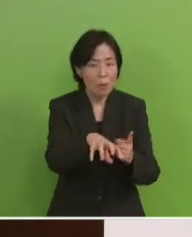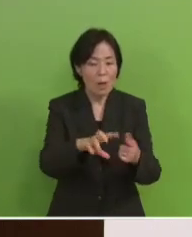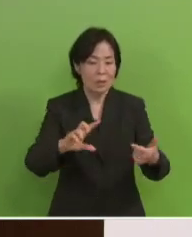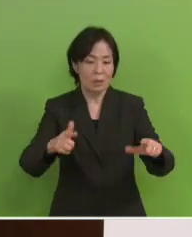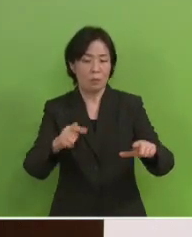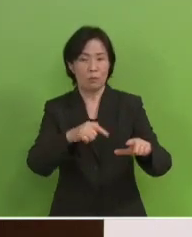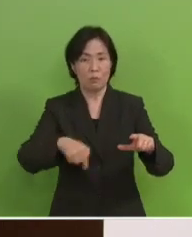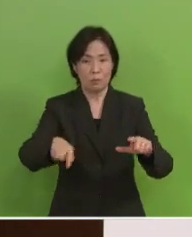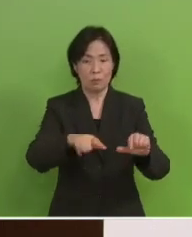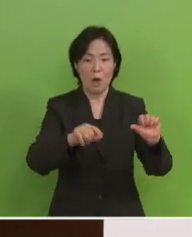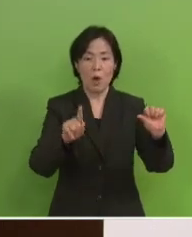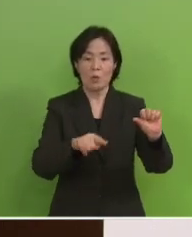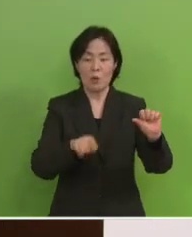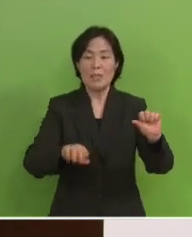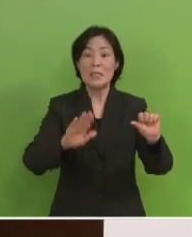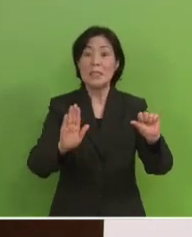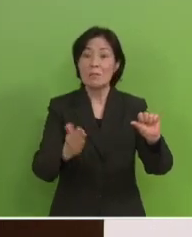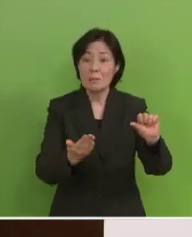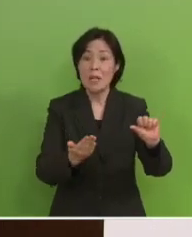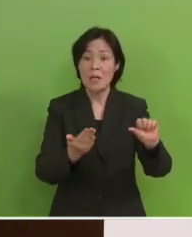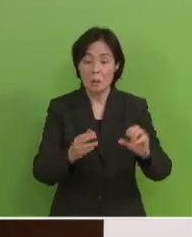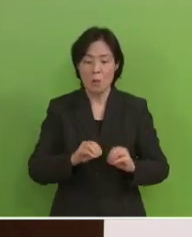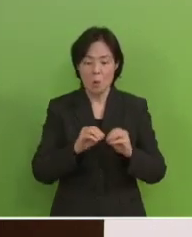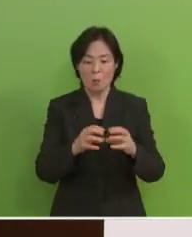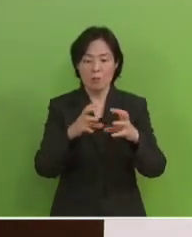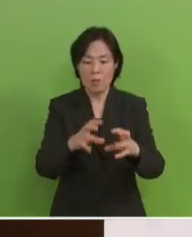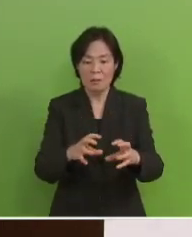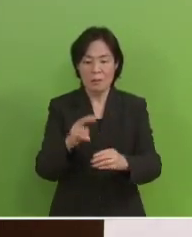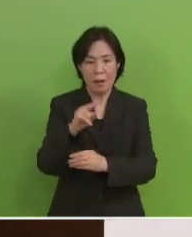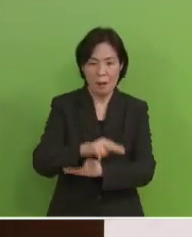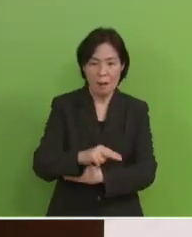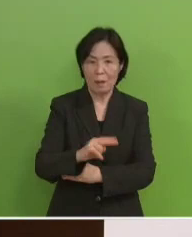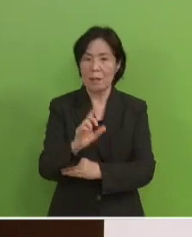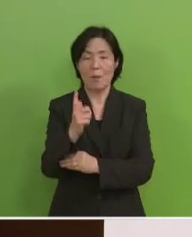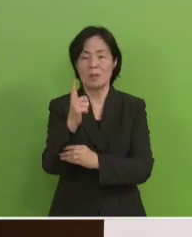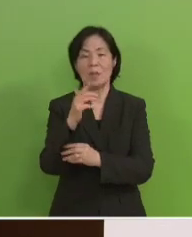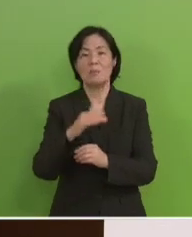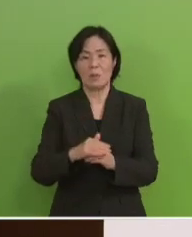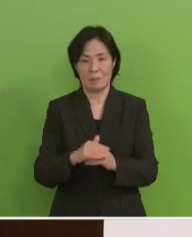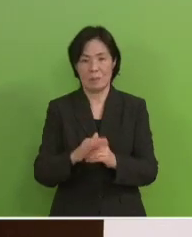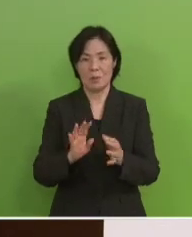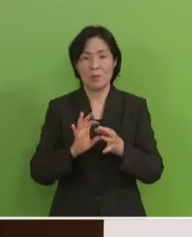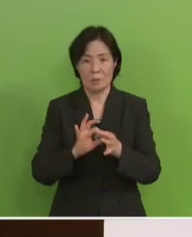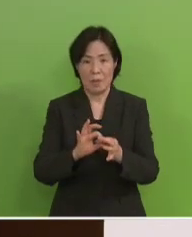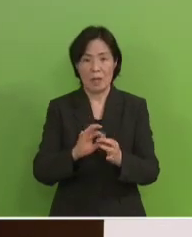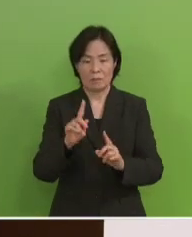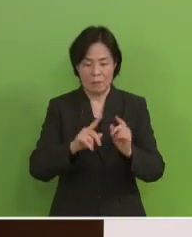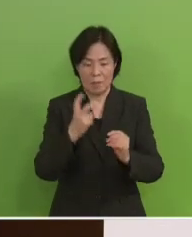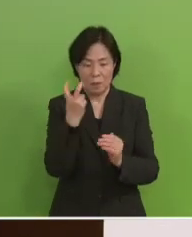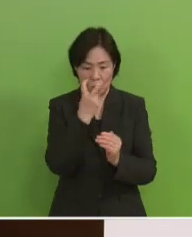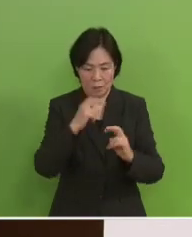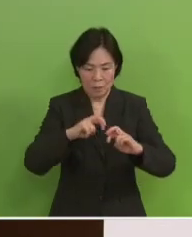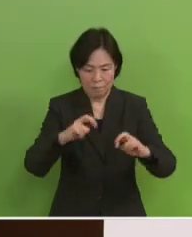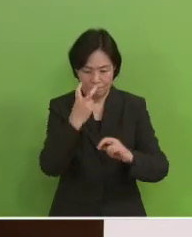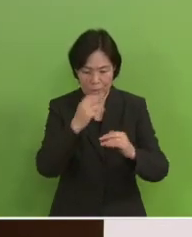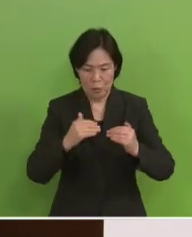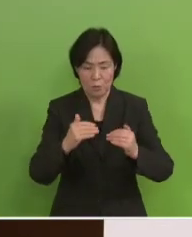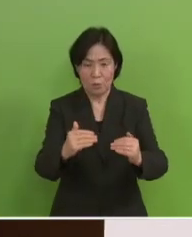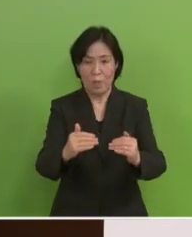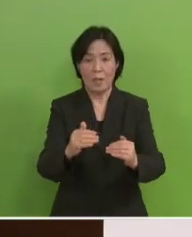ておりますのでご命ですけどもクラスタ認定とはなっておりませんので引き続き以前しても調査を進めてまいり